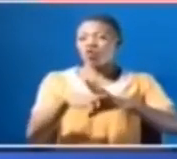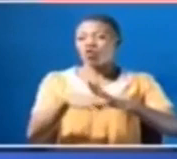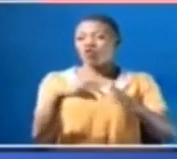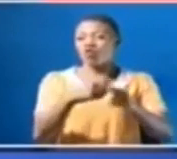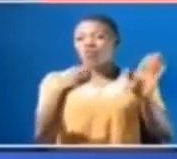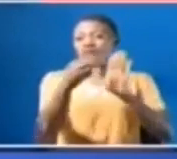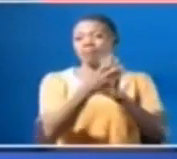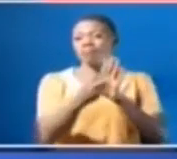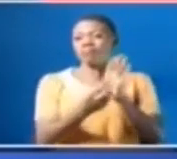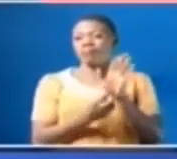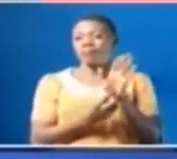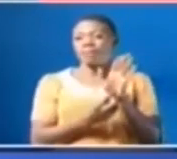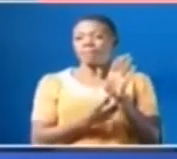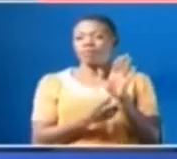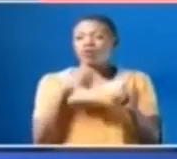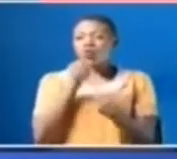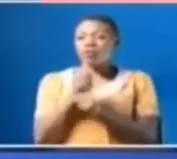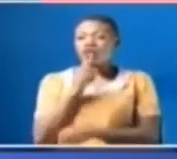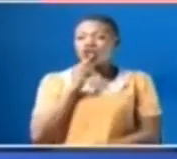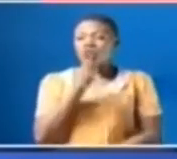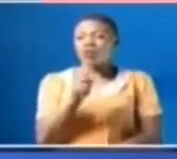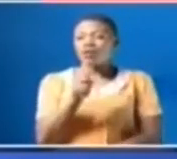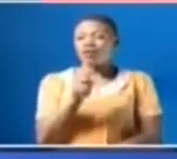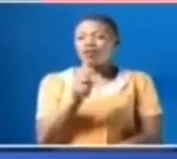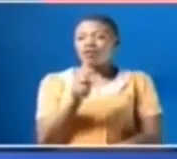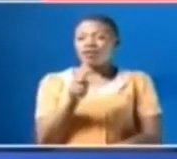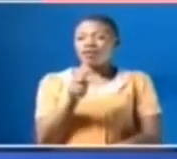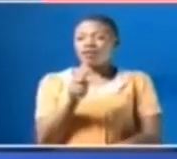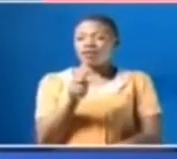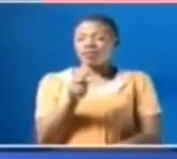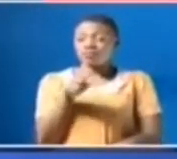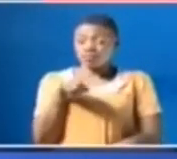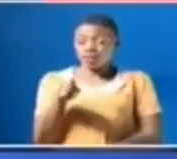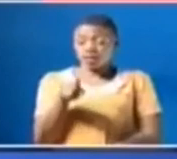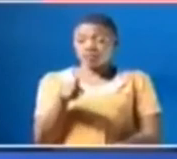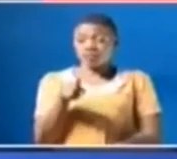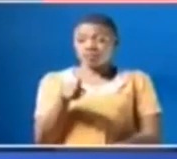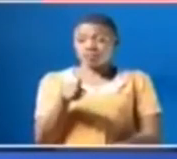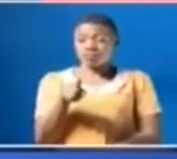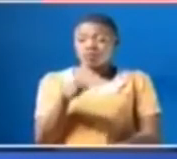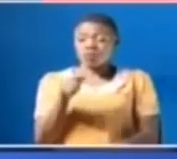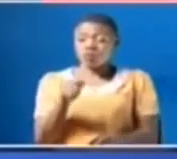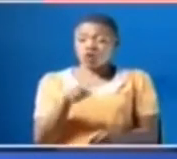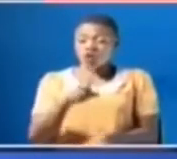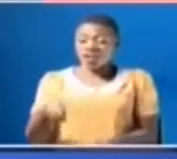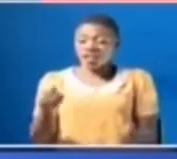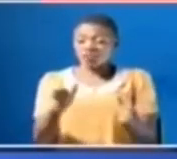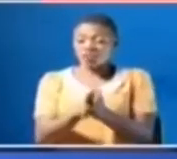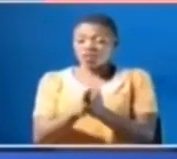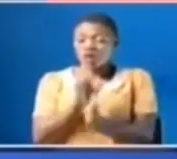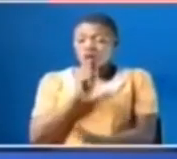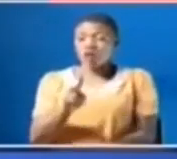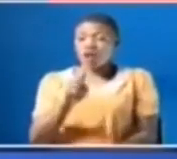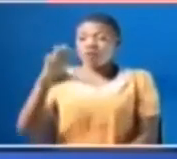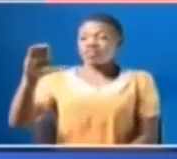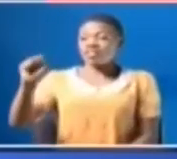mafunzo katika kuhakikisha kwamba wana wako kwenye laini ile ya Profesa George Magoha, waziri wa masuala ya